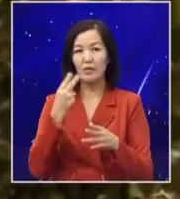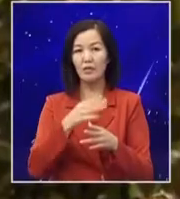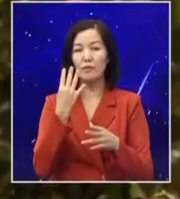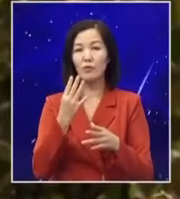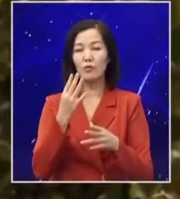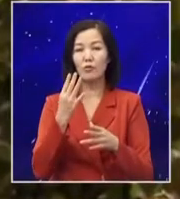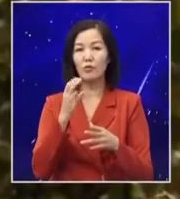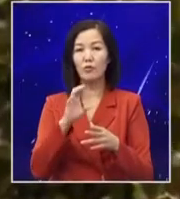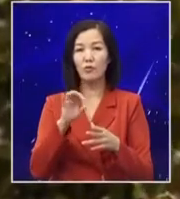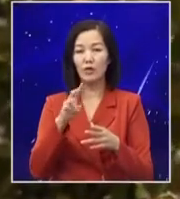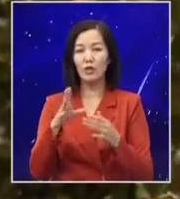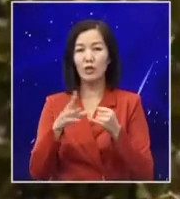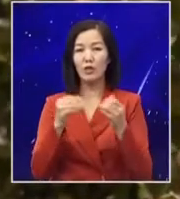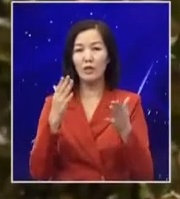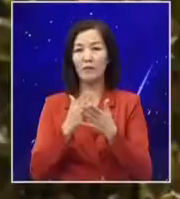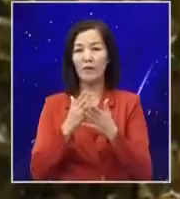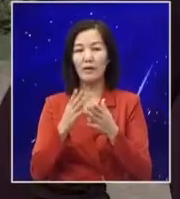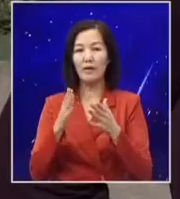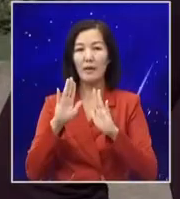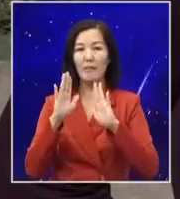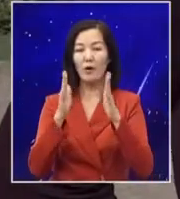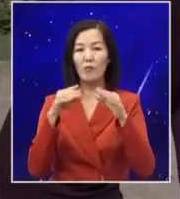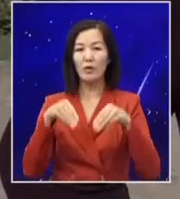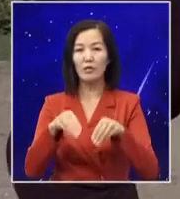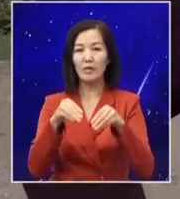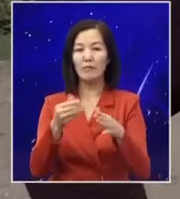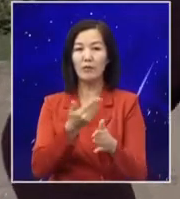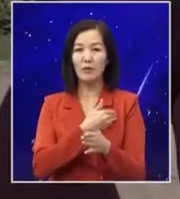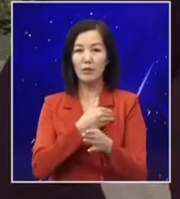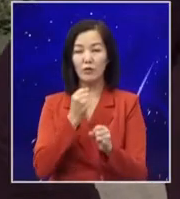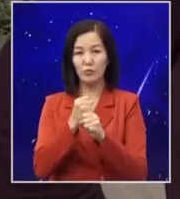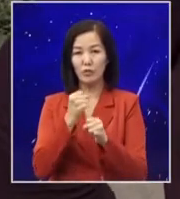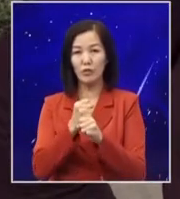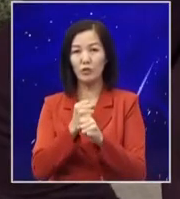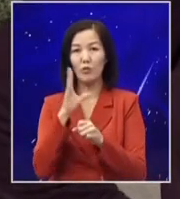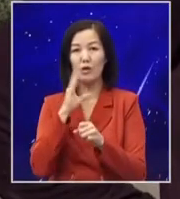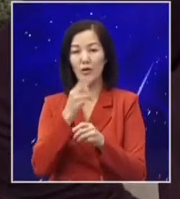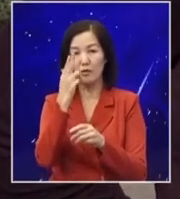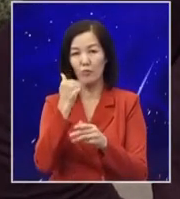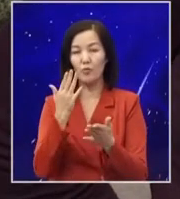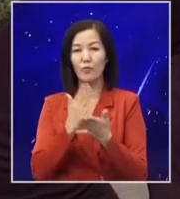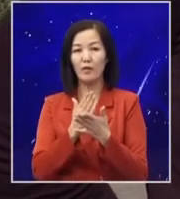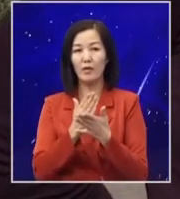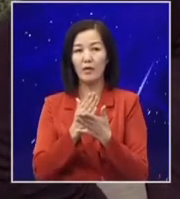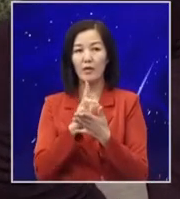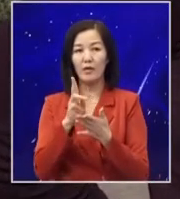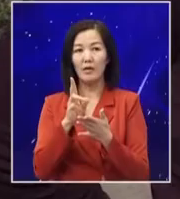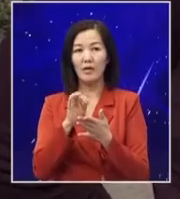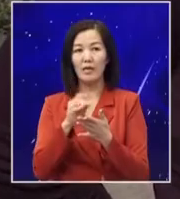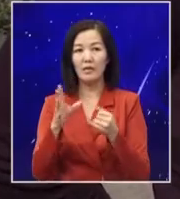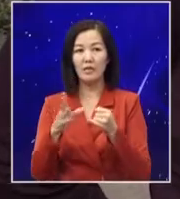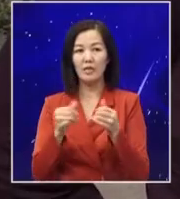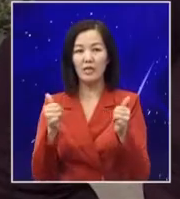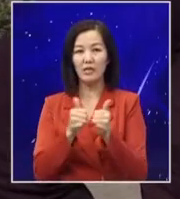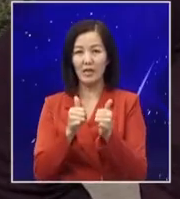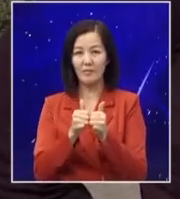жарым сотқы жері бар, құнарлы болашақта егін ексем дегенде, енді біз енді қарыс халқы болғаннан кейін жерге